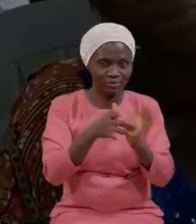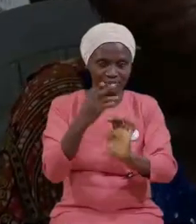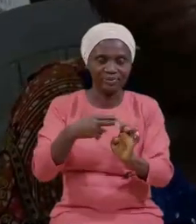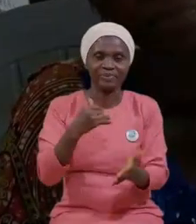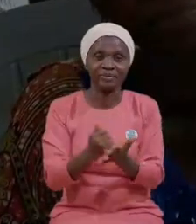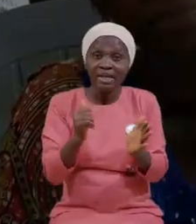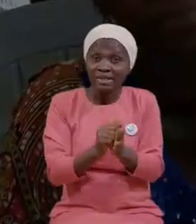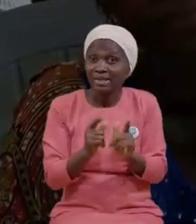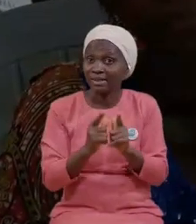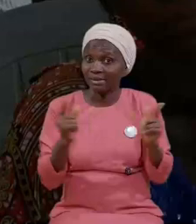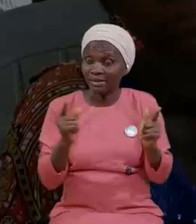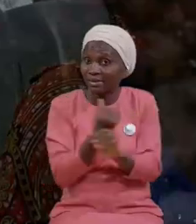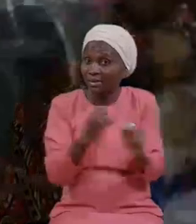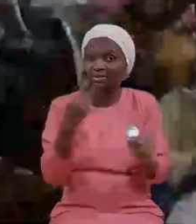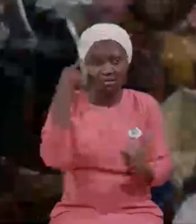pour toi.